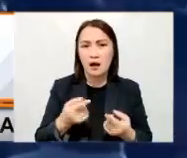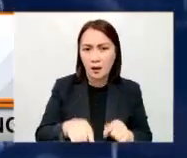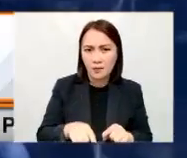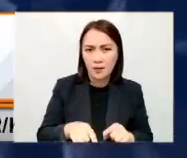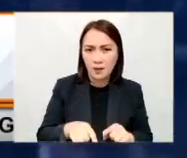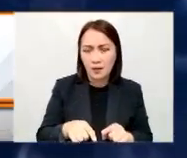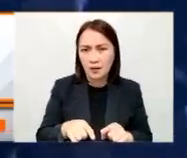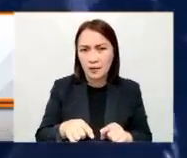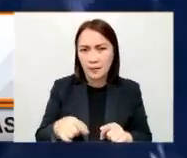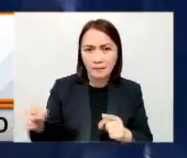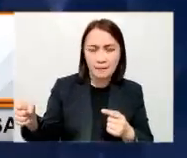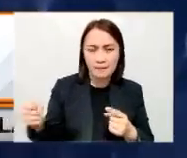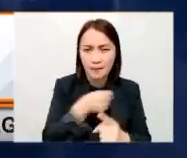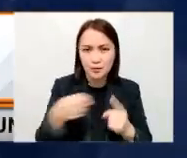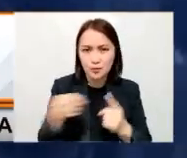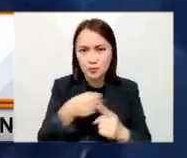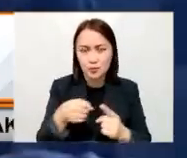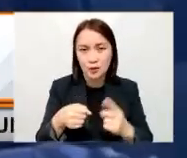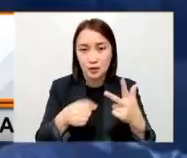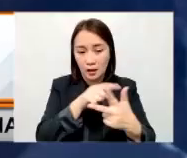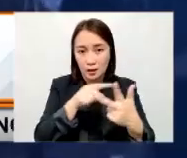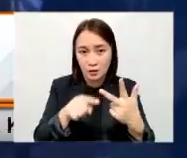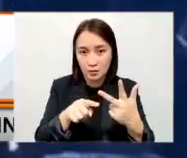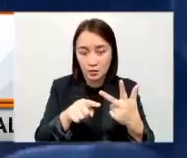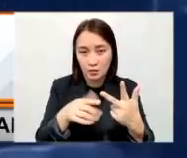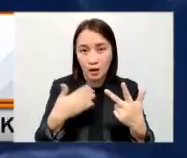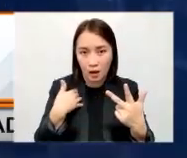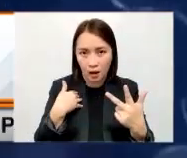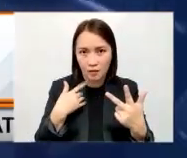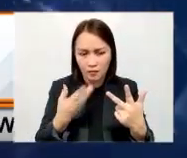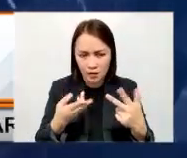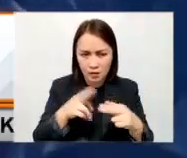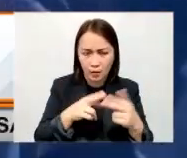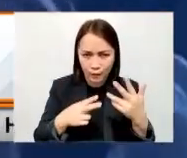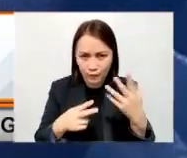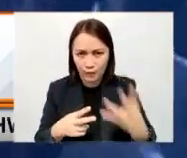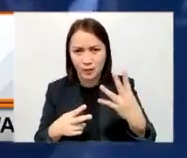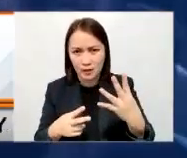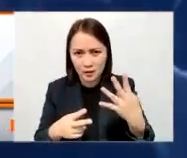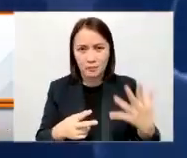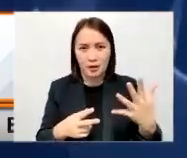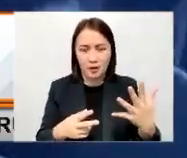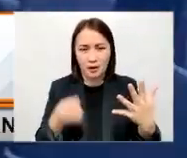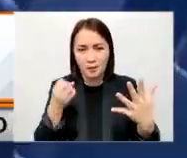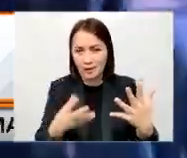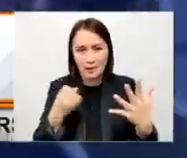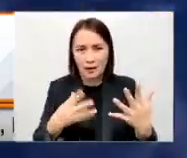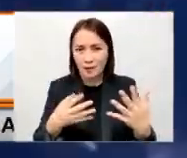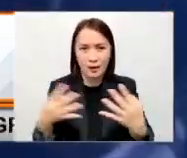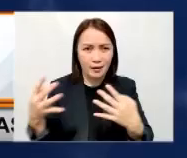nagsuntukan ang tatlong binata hanggang sa ang tatlo, naging apat, lima, hanggang sa dumami na ang sumali sa